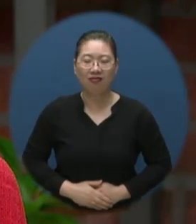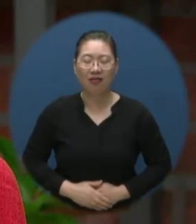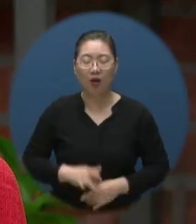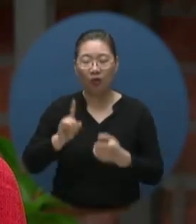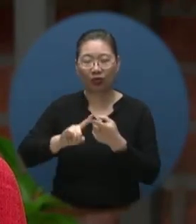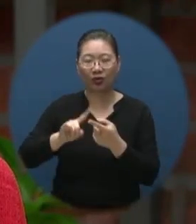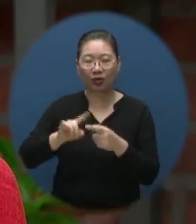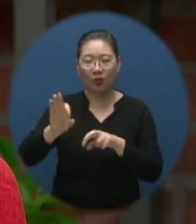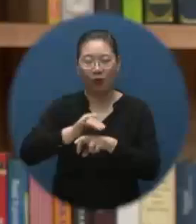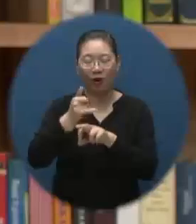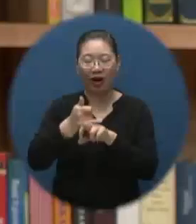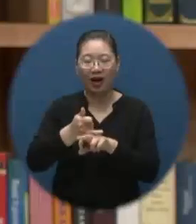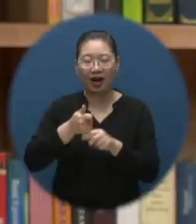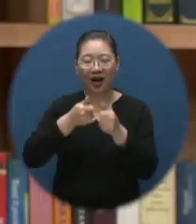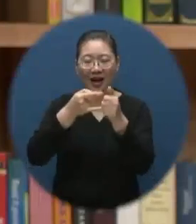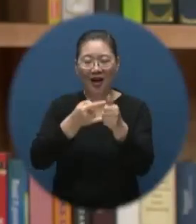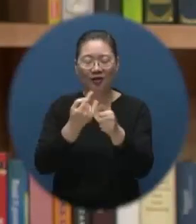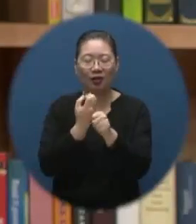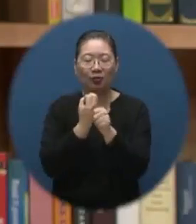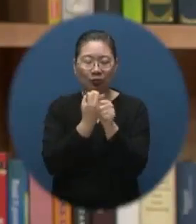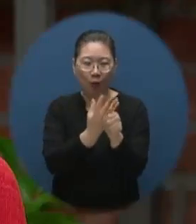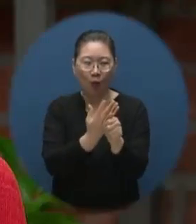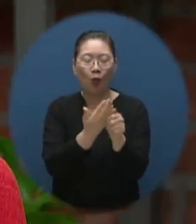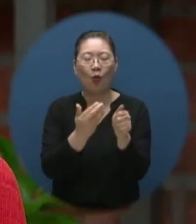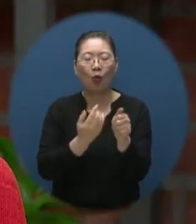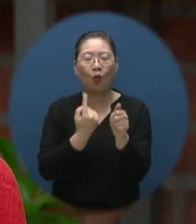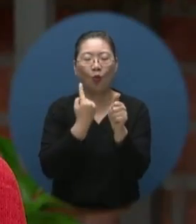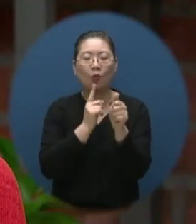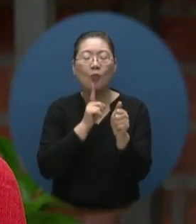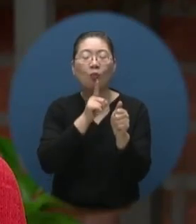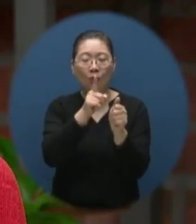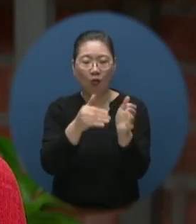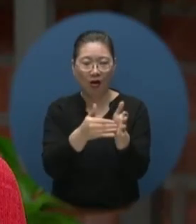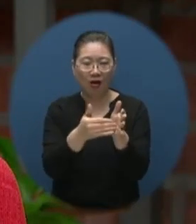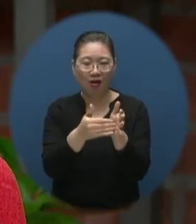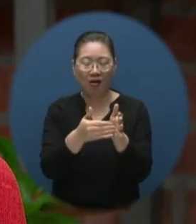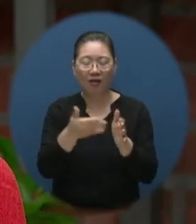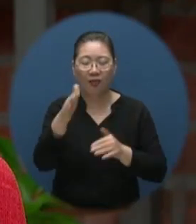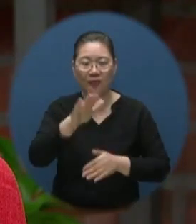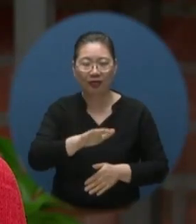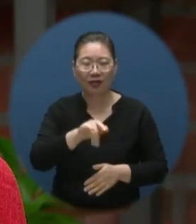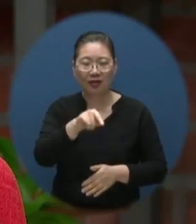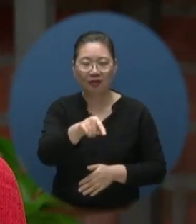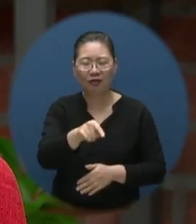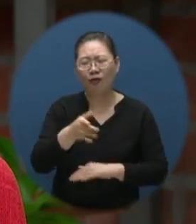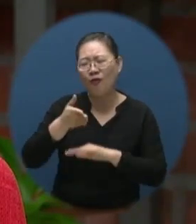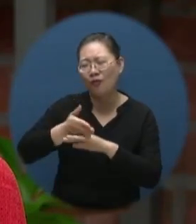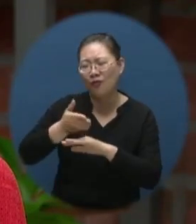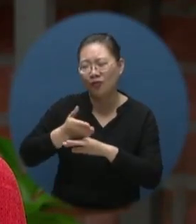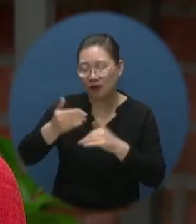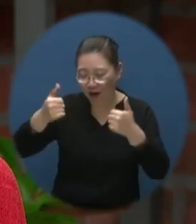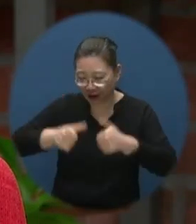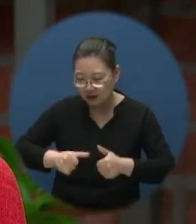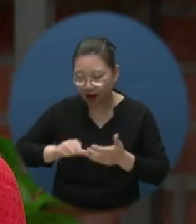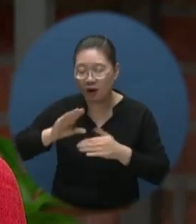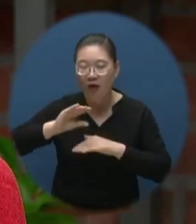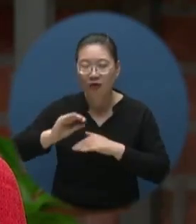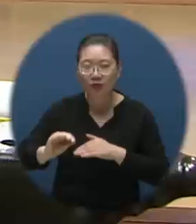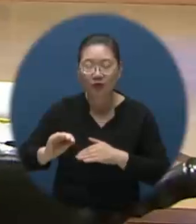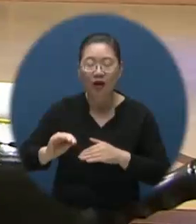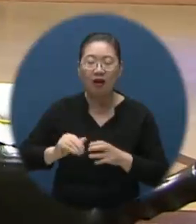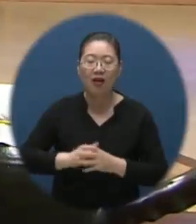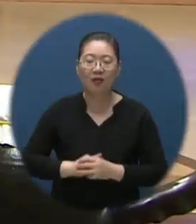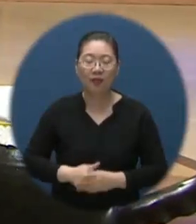그대로 왕에게 이제 또 보고하고 보고를 했거든요. 근데 그 고맙다고 인사를 하고 난 뒤에 그